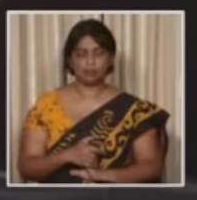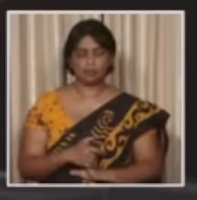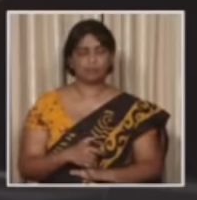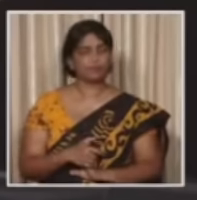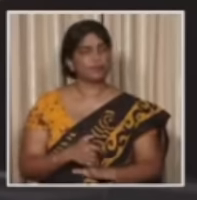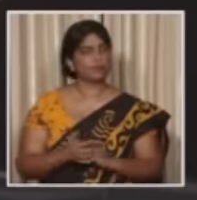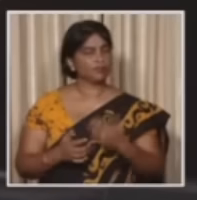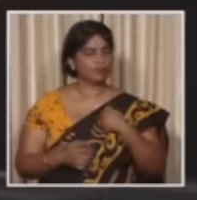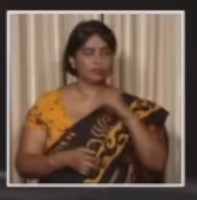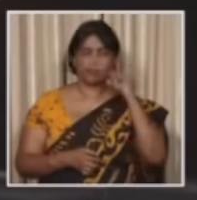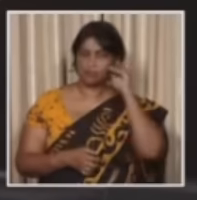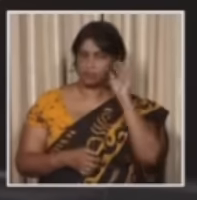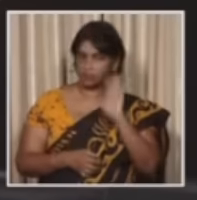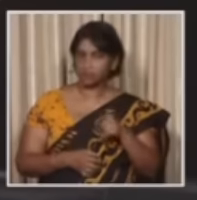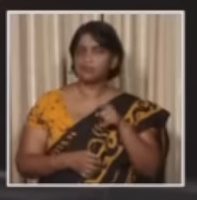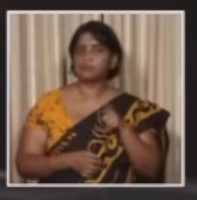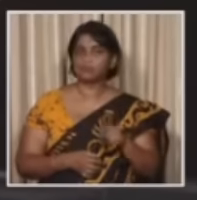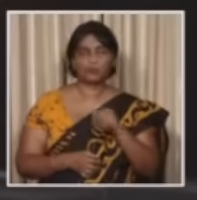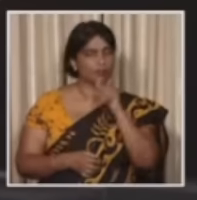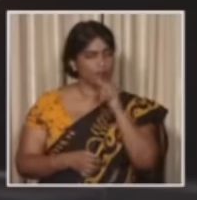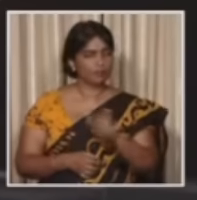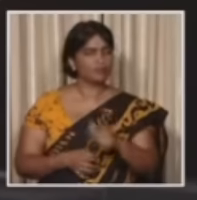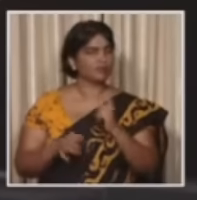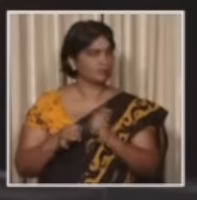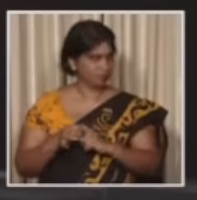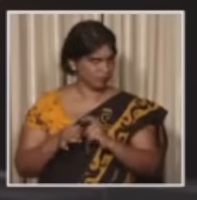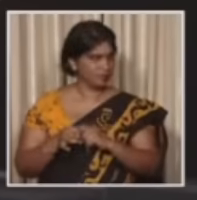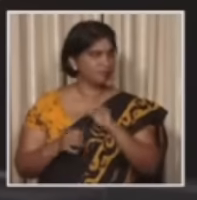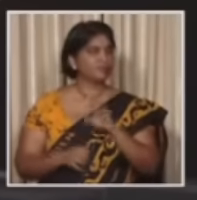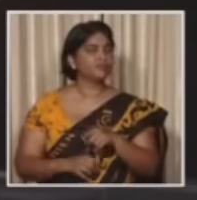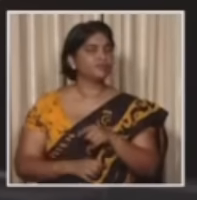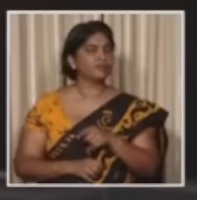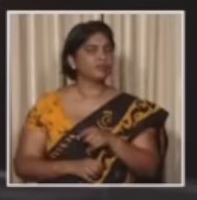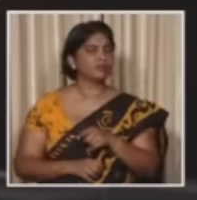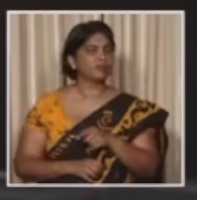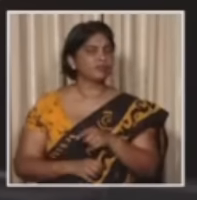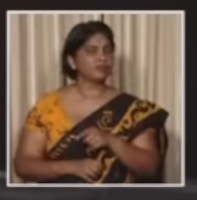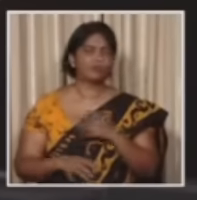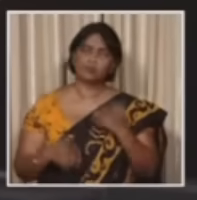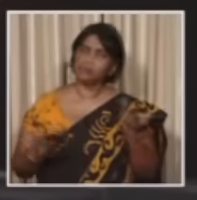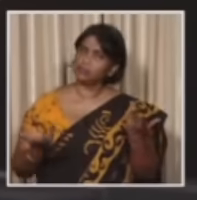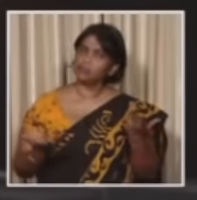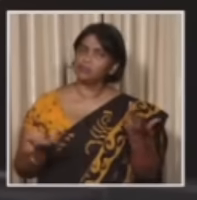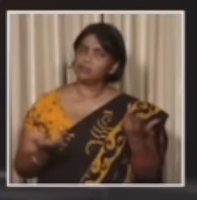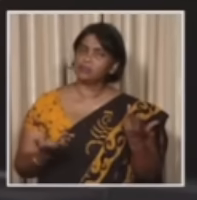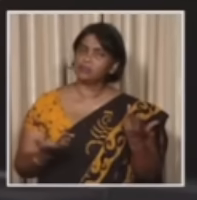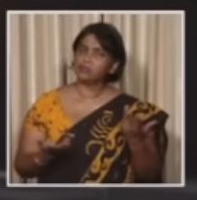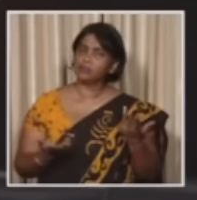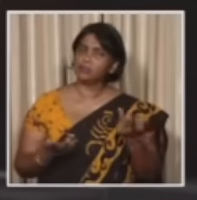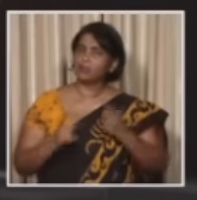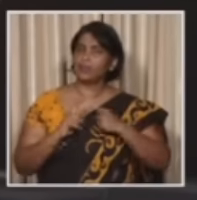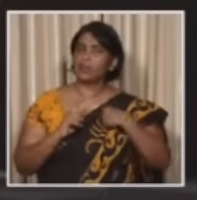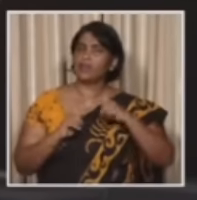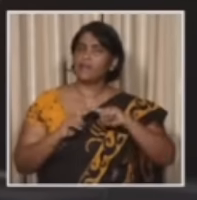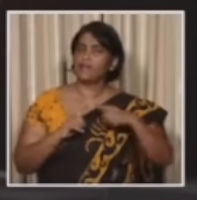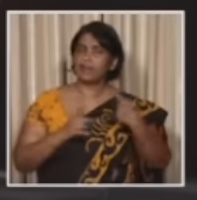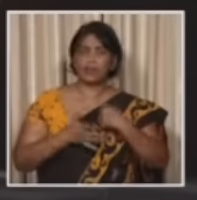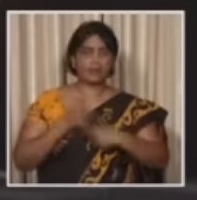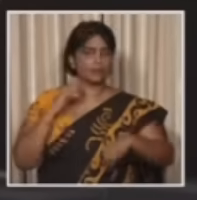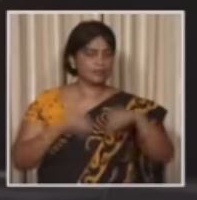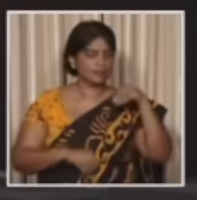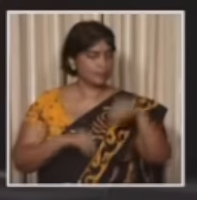අපිට දැනගන්න ඕනේ කම තිබ්බ ඇත්තටම එයාට ප්‍රශ්නයක් තිබ්බද නැත්නම් වෙන